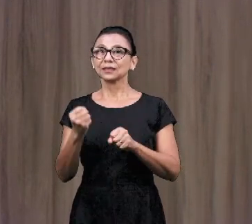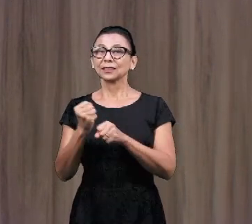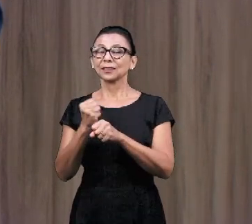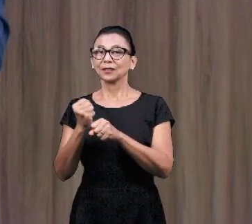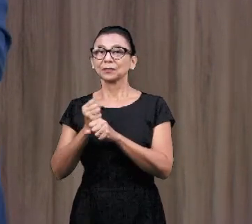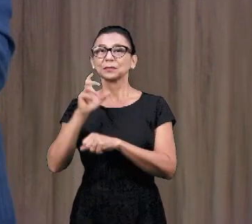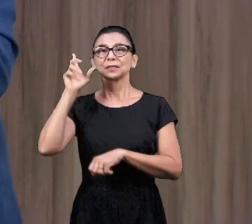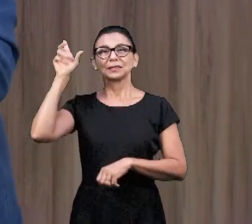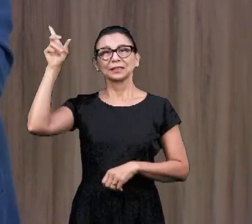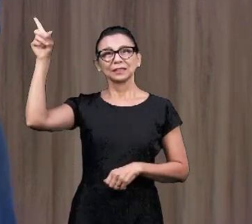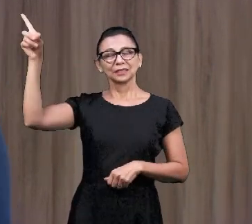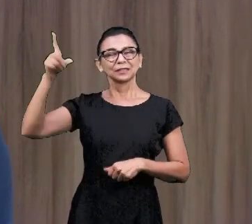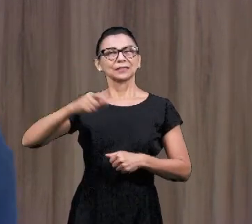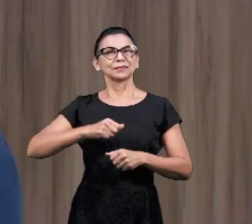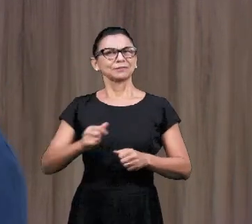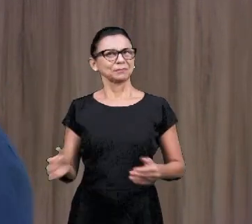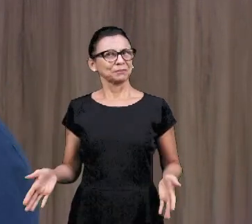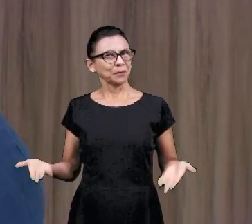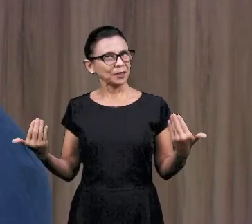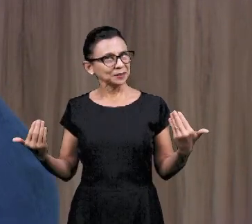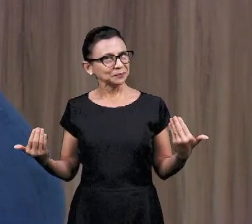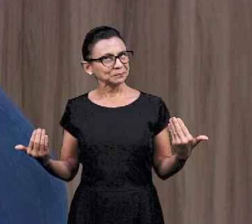Maintenant, nous allons commencer.